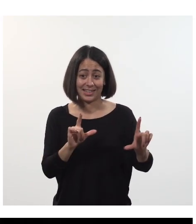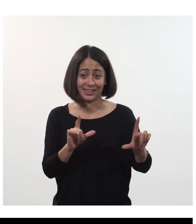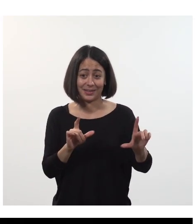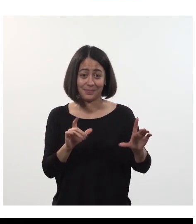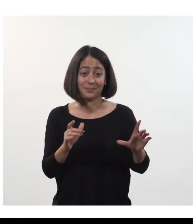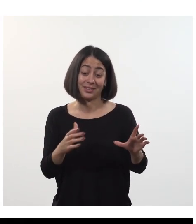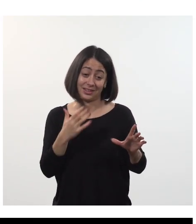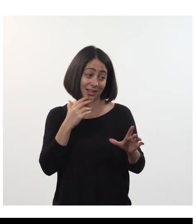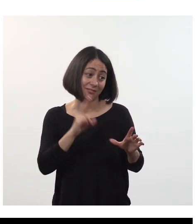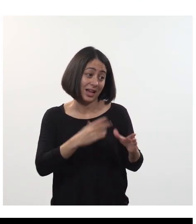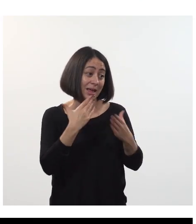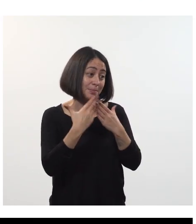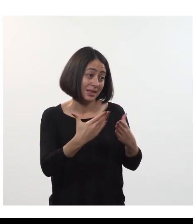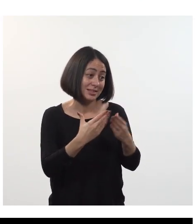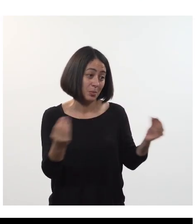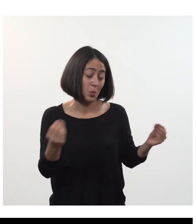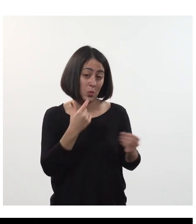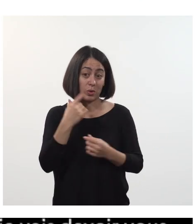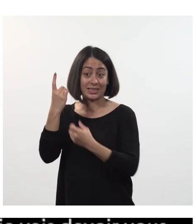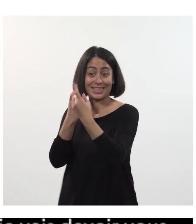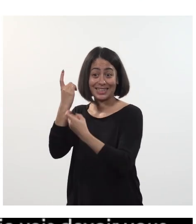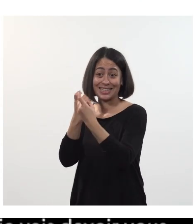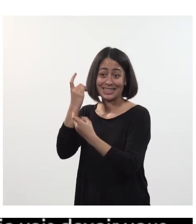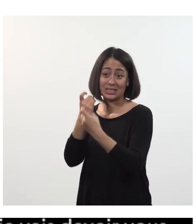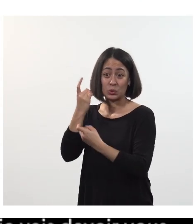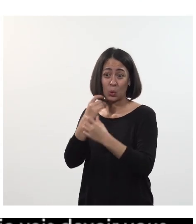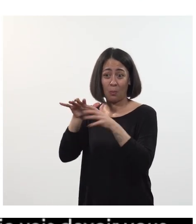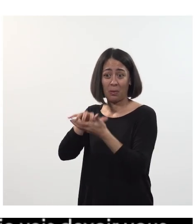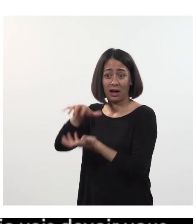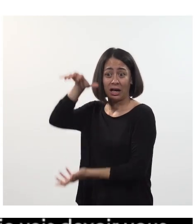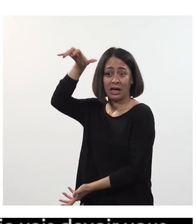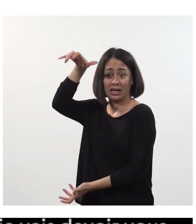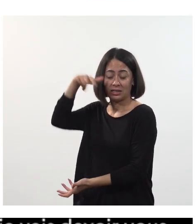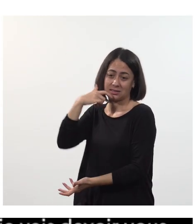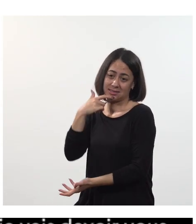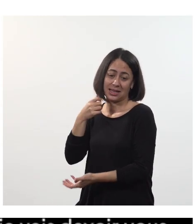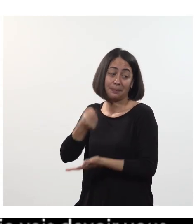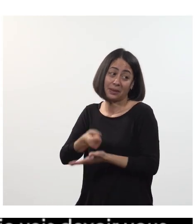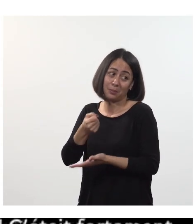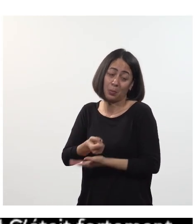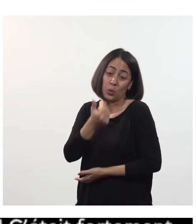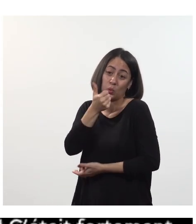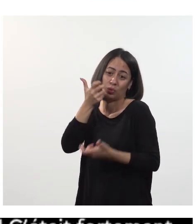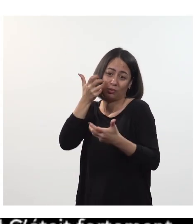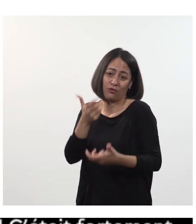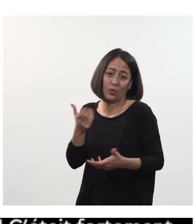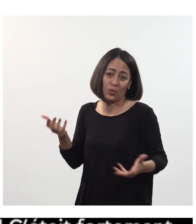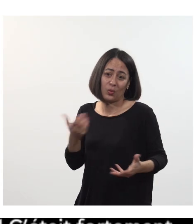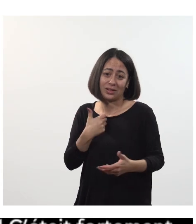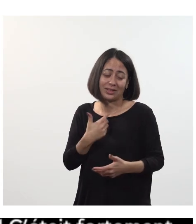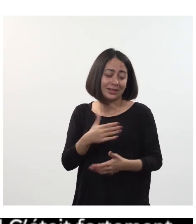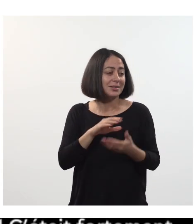Donc, merci beaucoup. Et comme on a eu beaucoup de questions, je voudrais en poser au moins une avant de Il finir n'y a le pas de souci. webinaire. Merci